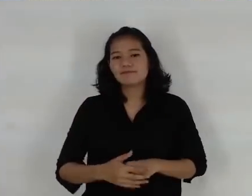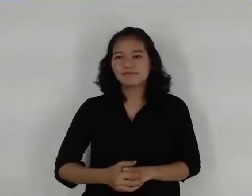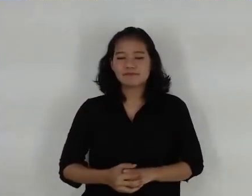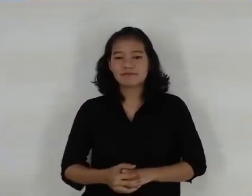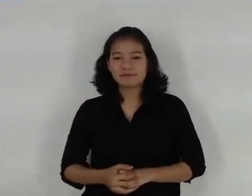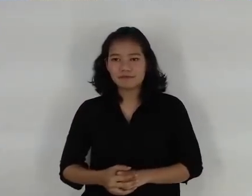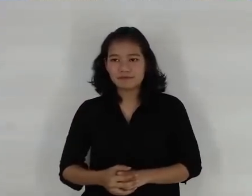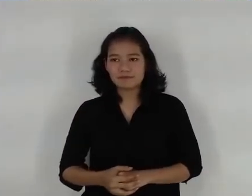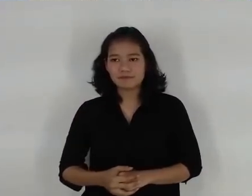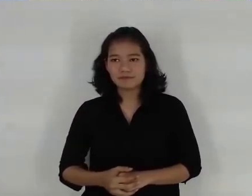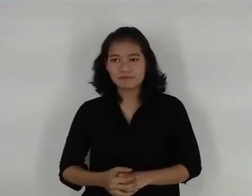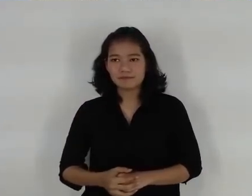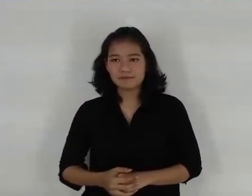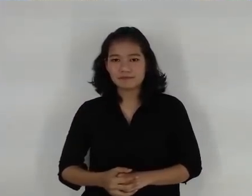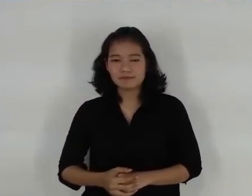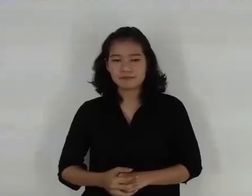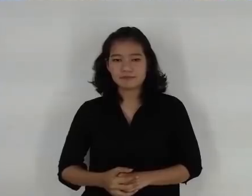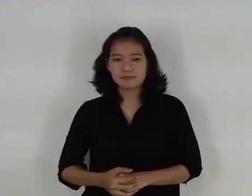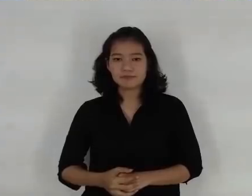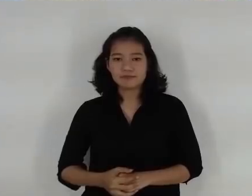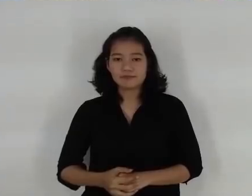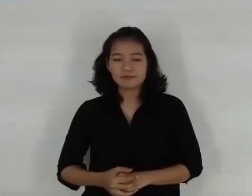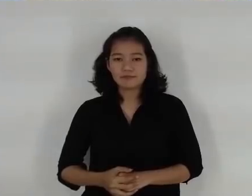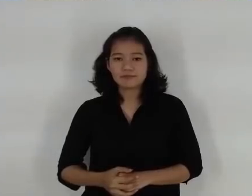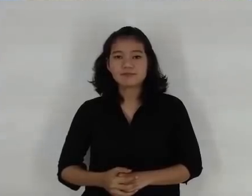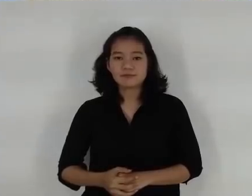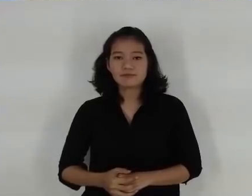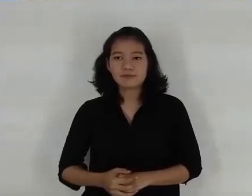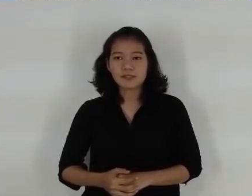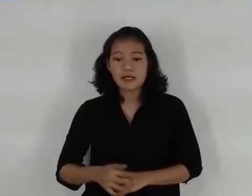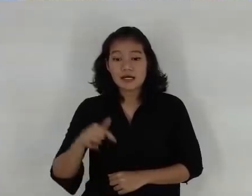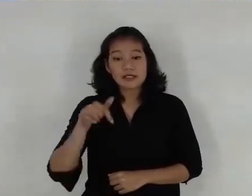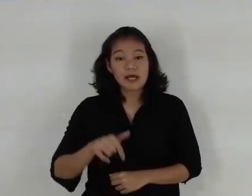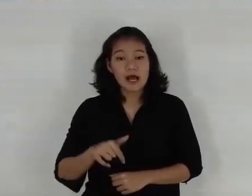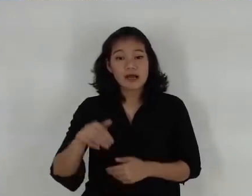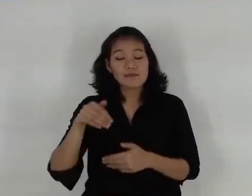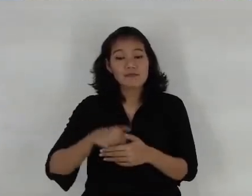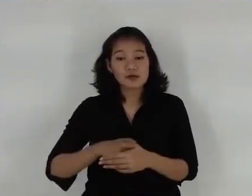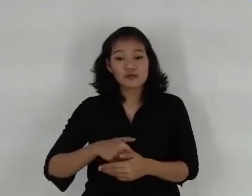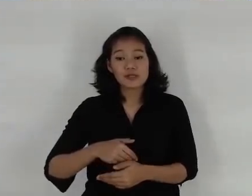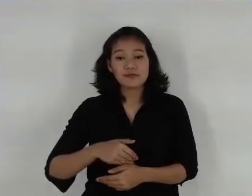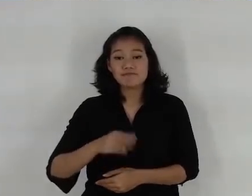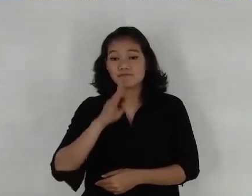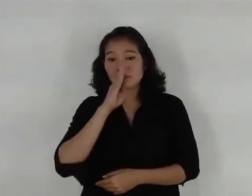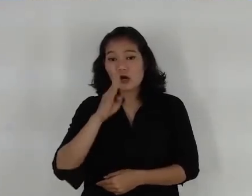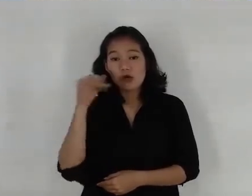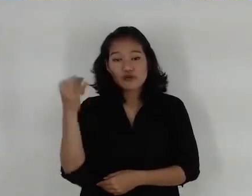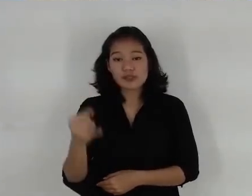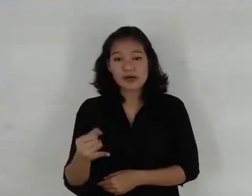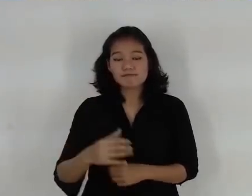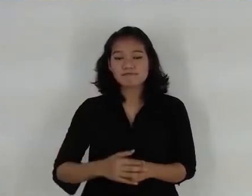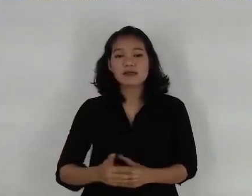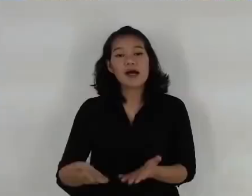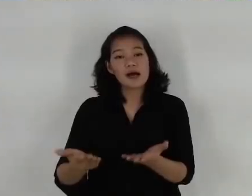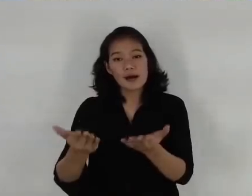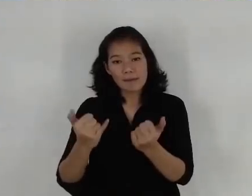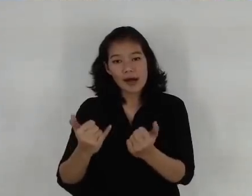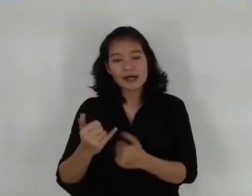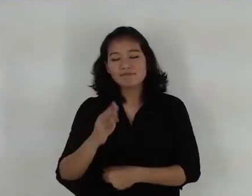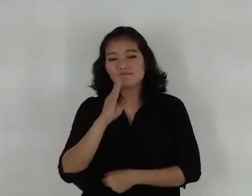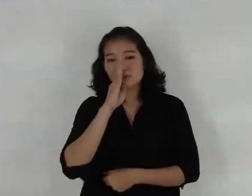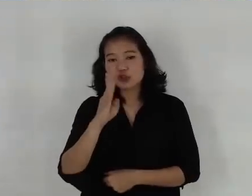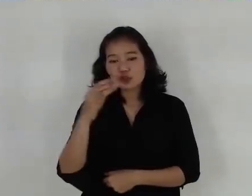hai saudaraku kita memasuki pengakuan dosa matilah kita